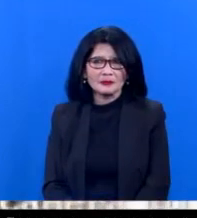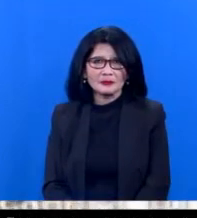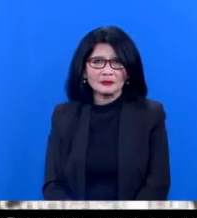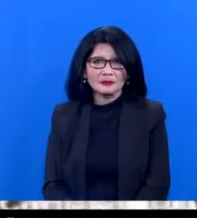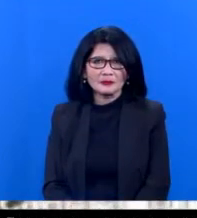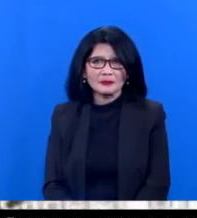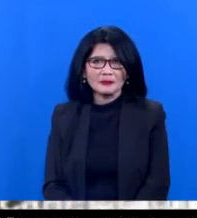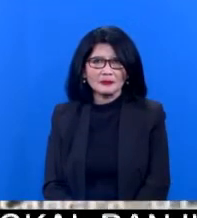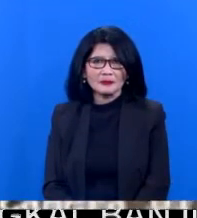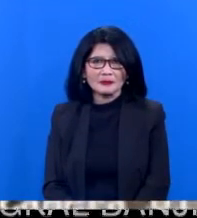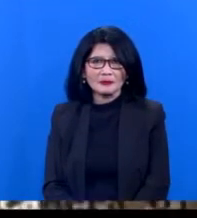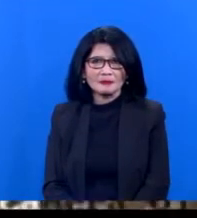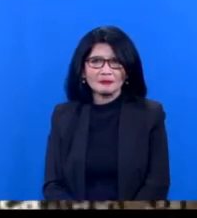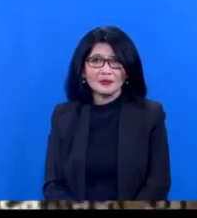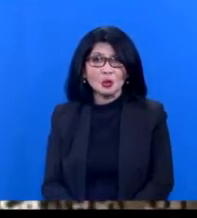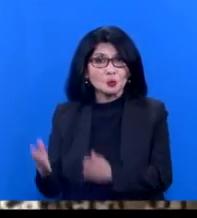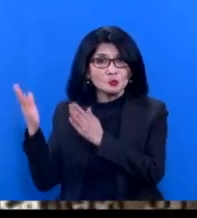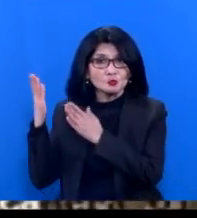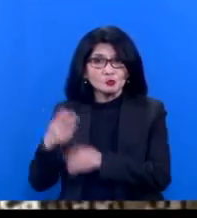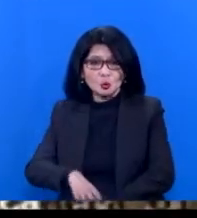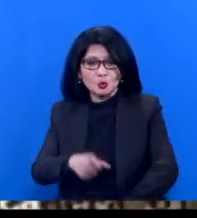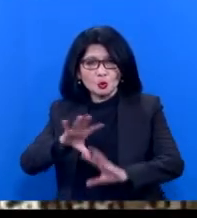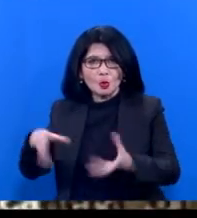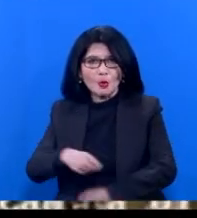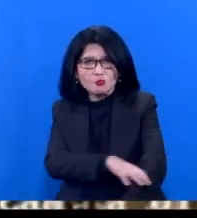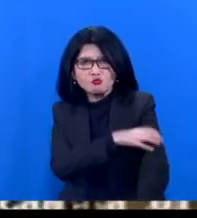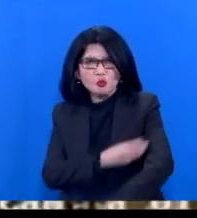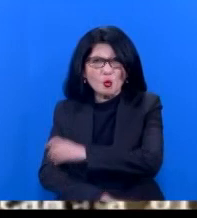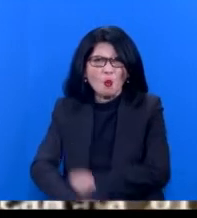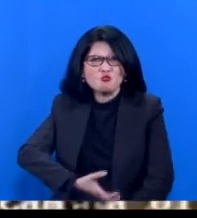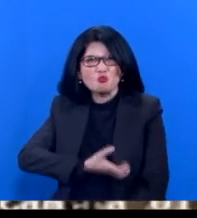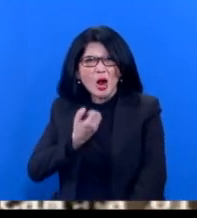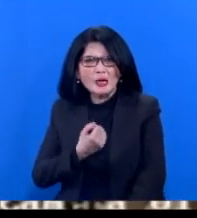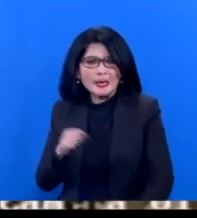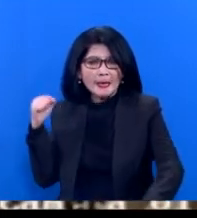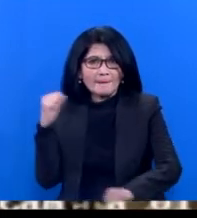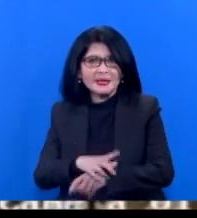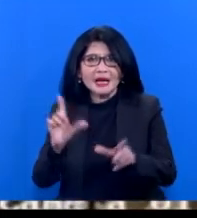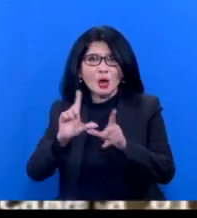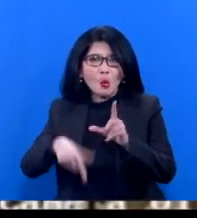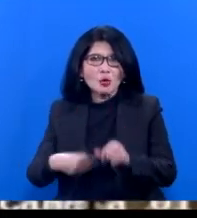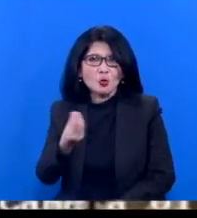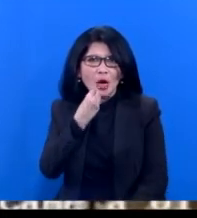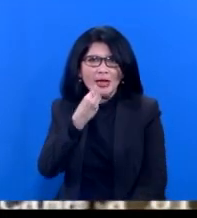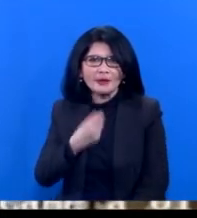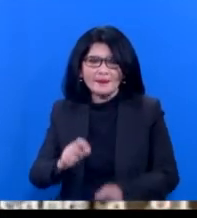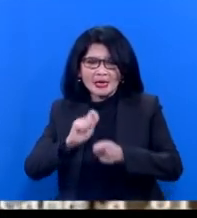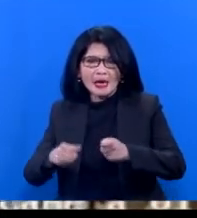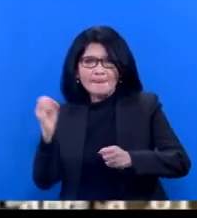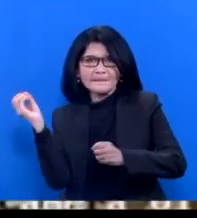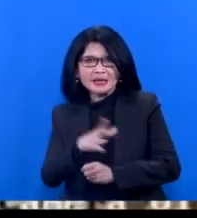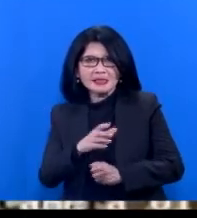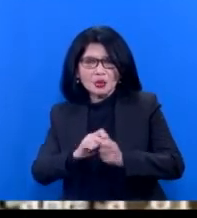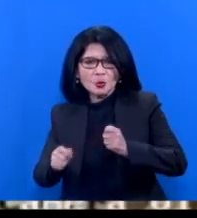Hai seperti inilah ulah sekelompok preman saat mengamuk dan menyerang warung ayam penyet dengan menggunakan petasan di Jalan